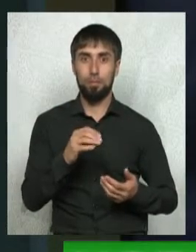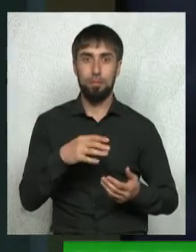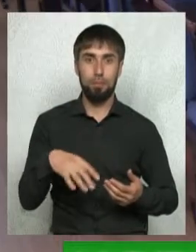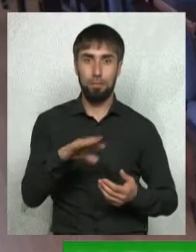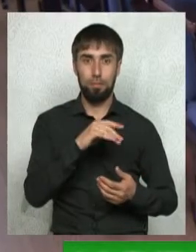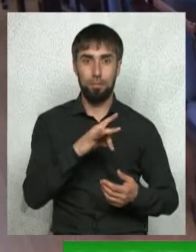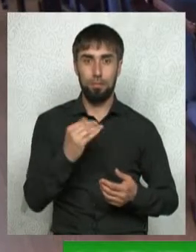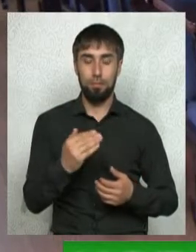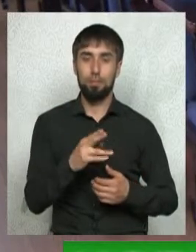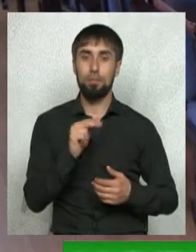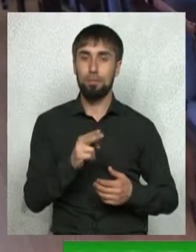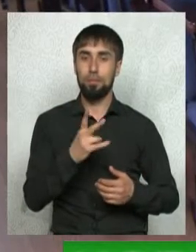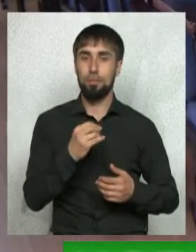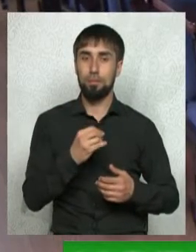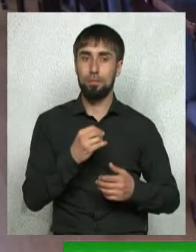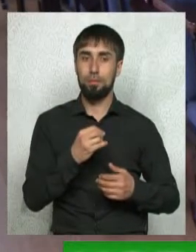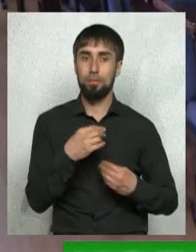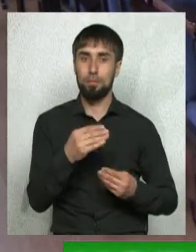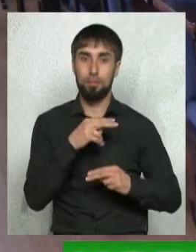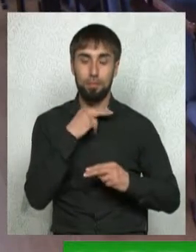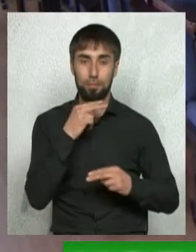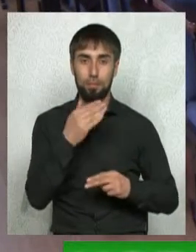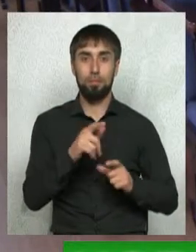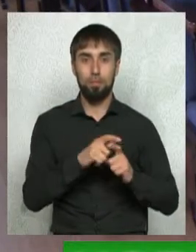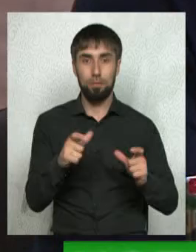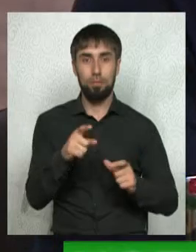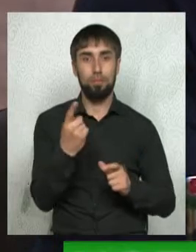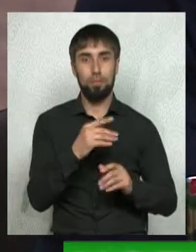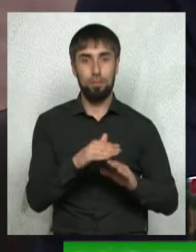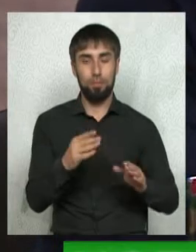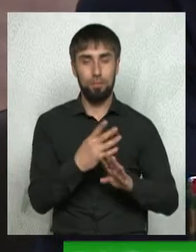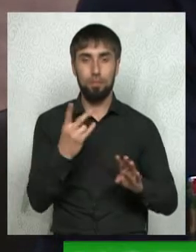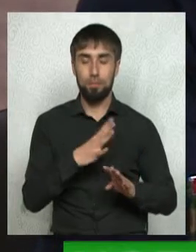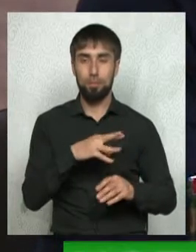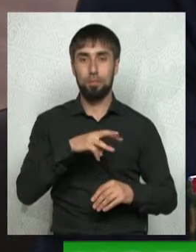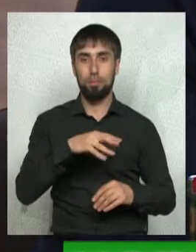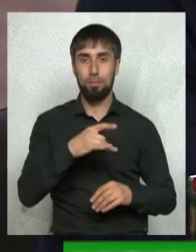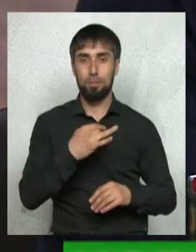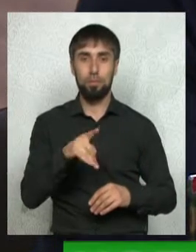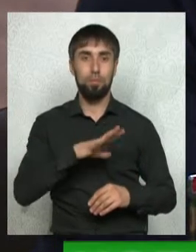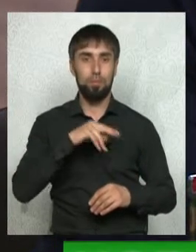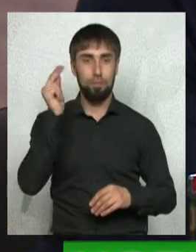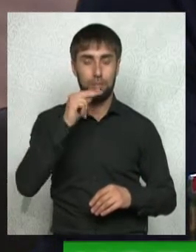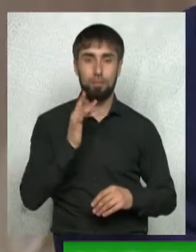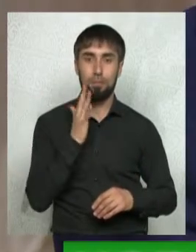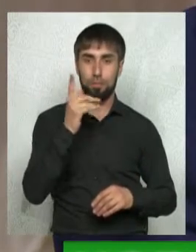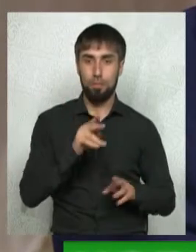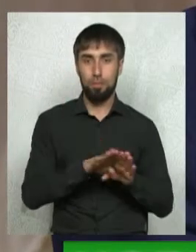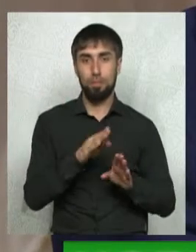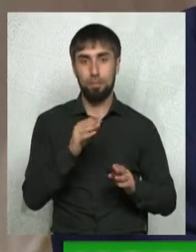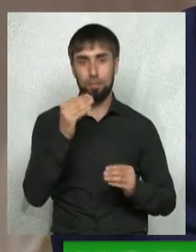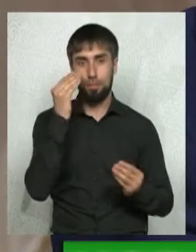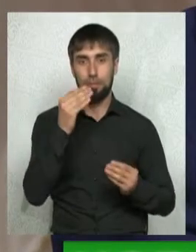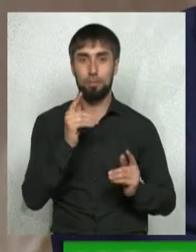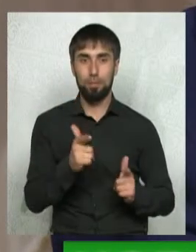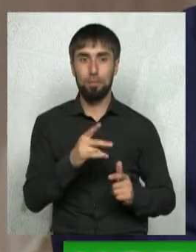России. Но как бы ни уделялось внимание ингушскому в школе, у детей в первую очередь должна быть мотивация его учить. С этим мнением согласна